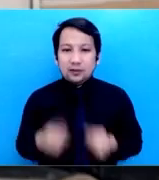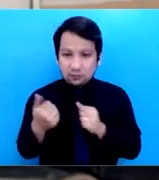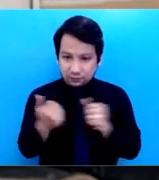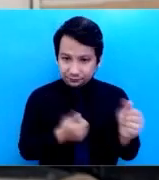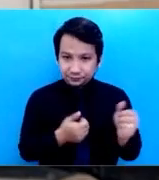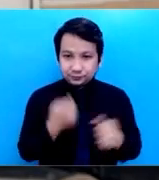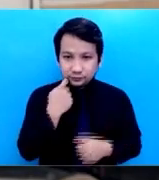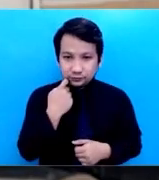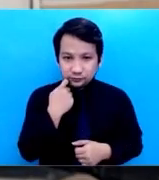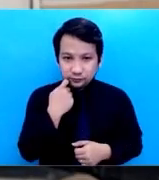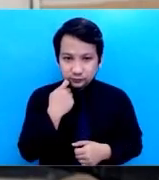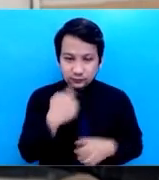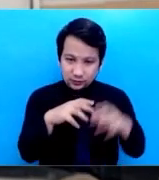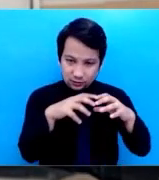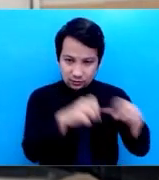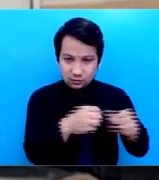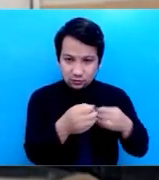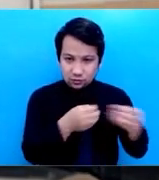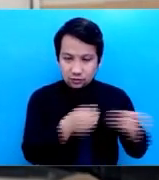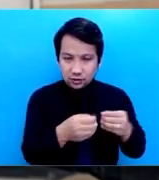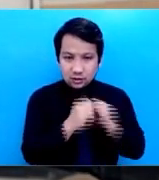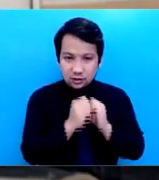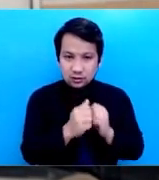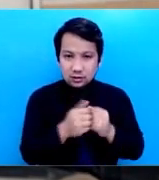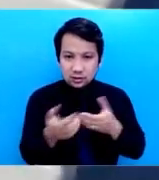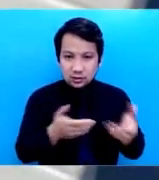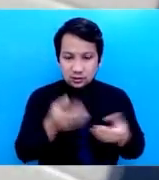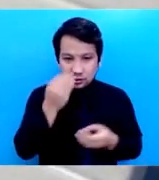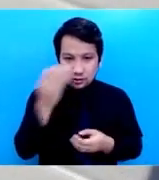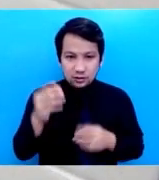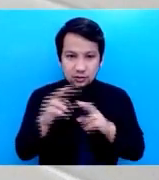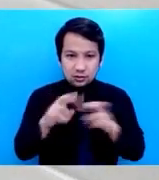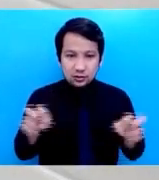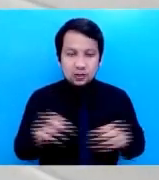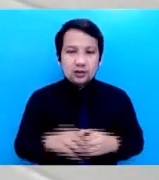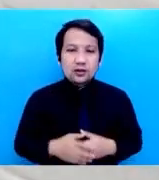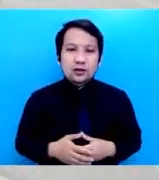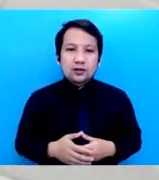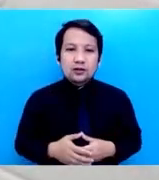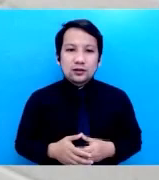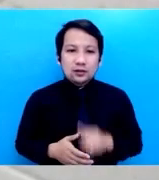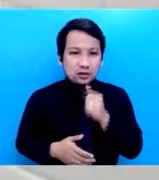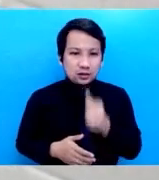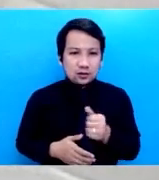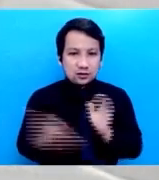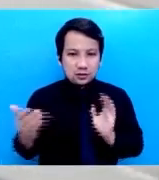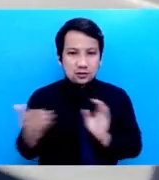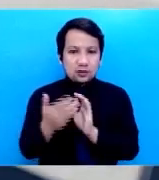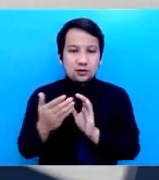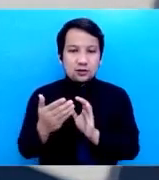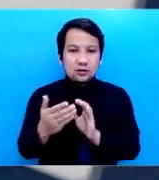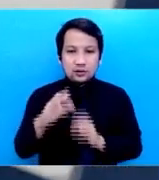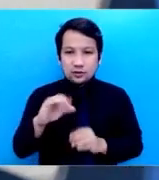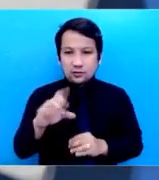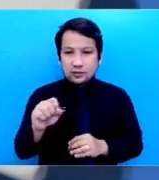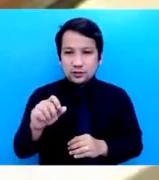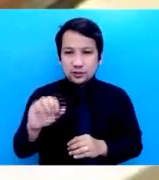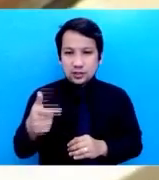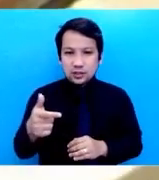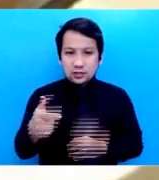ng entrapment operations together with our investigators. Tumanggi ng humarap sa camera si Cabansag. Giit